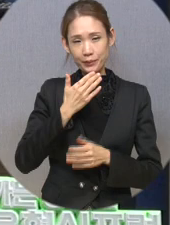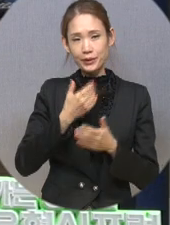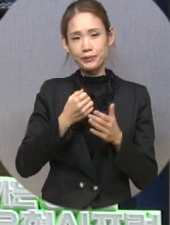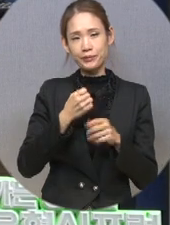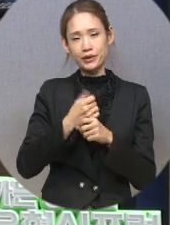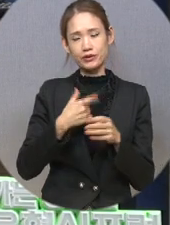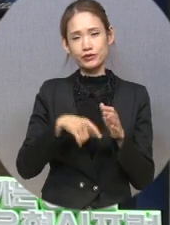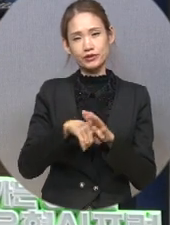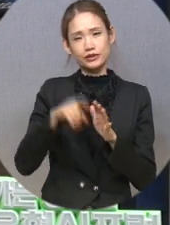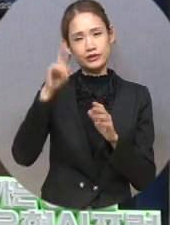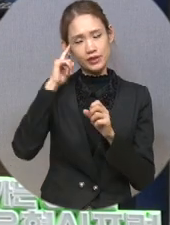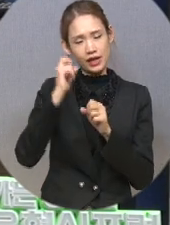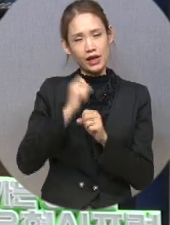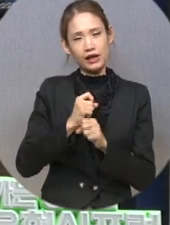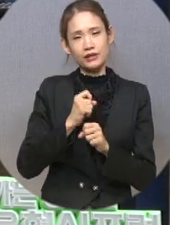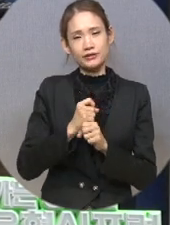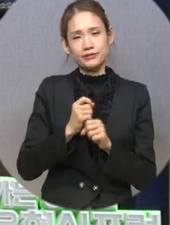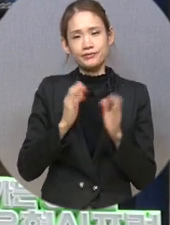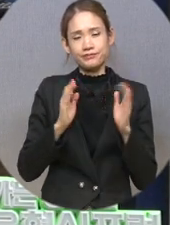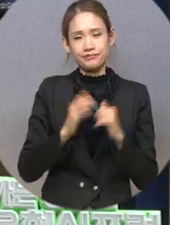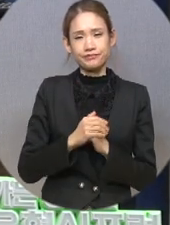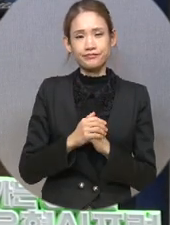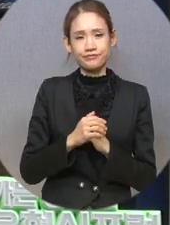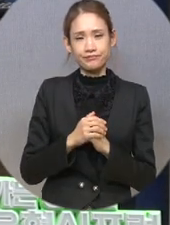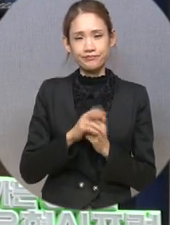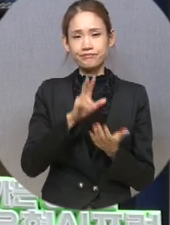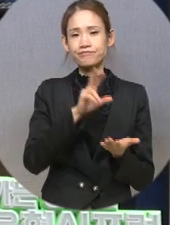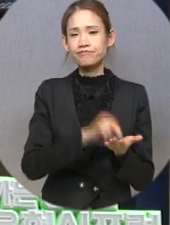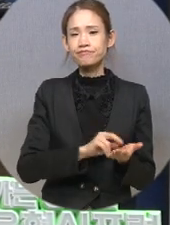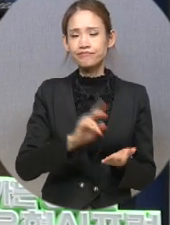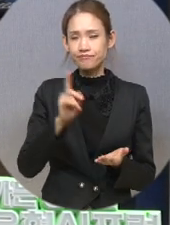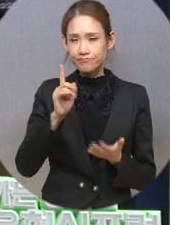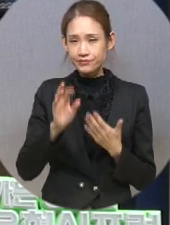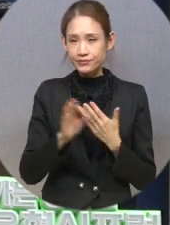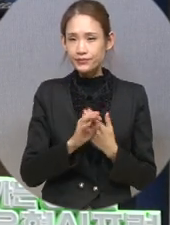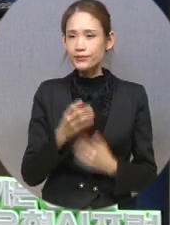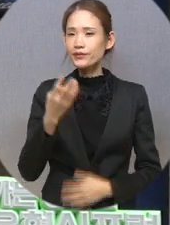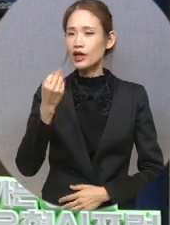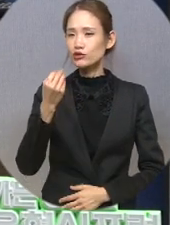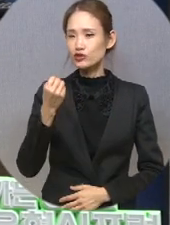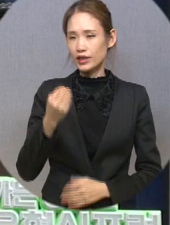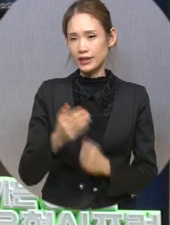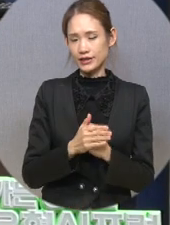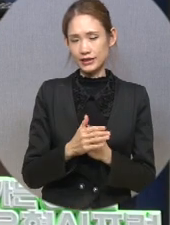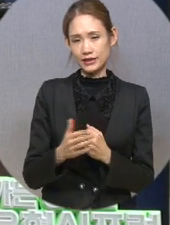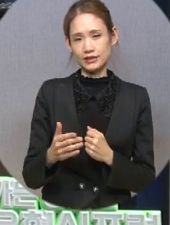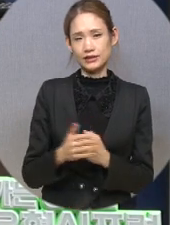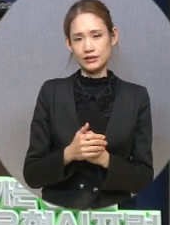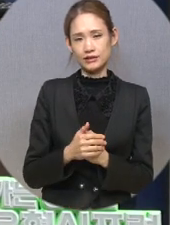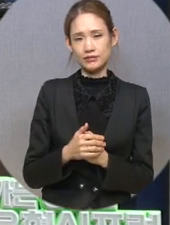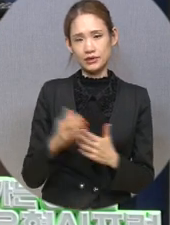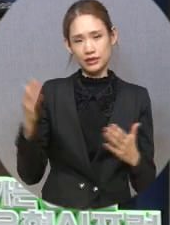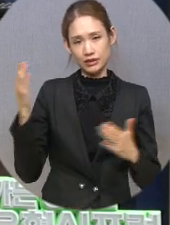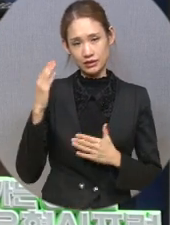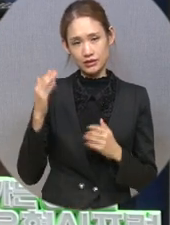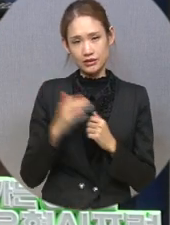그런 학문이거든요. 그런데 이제 문제는 이 수학 때문에 학생들이